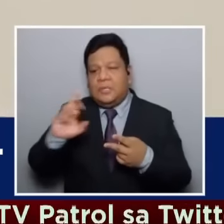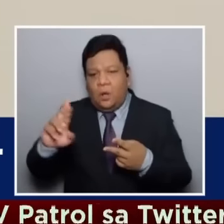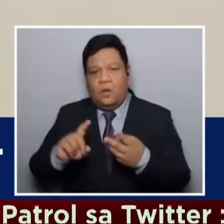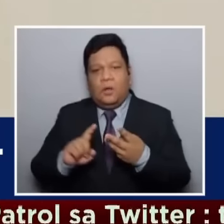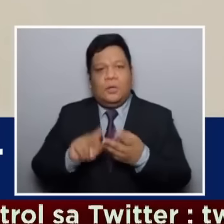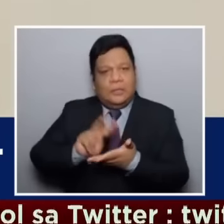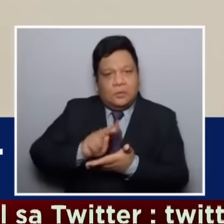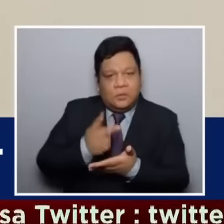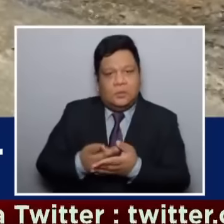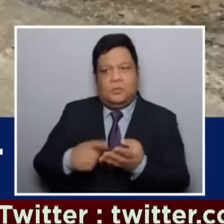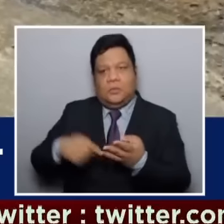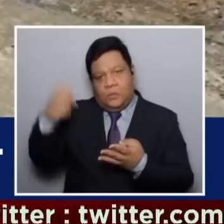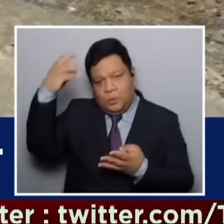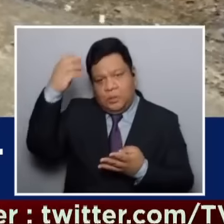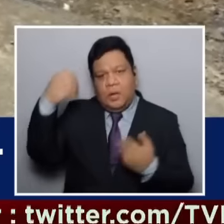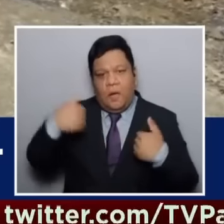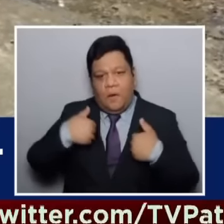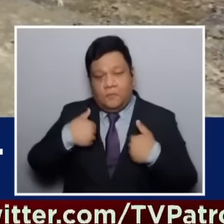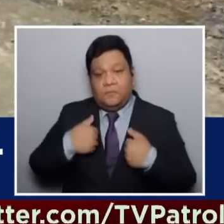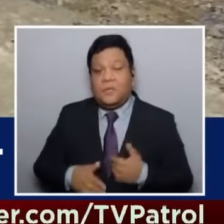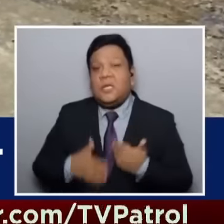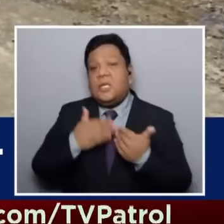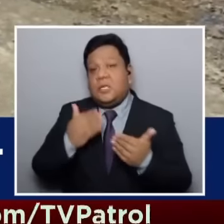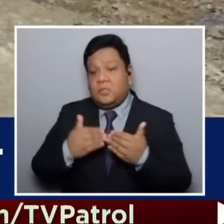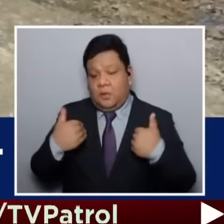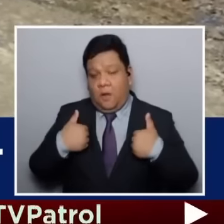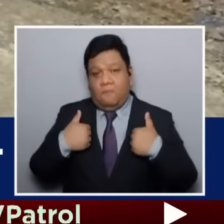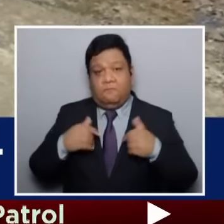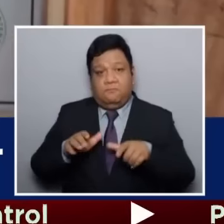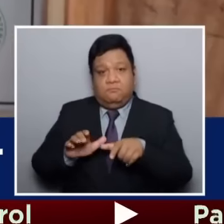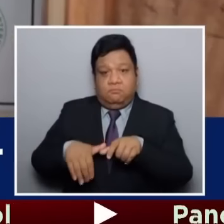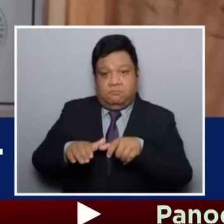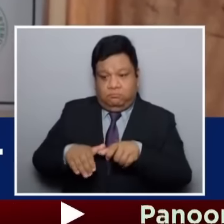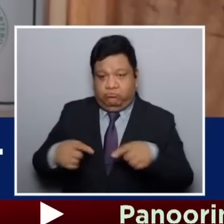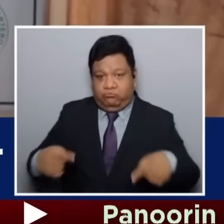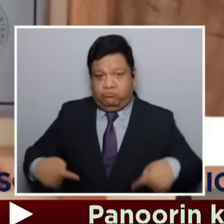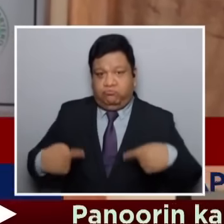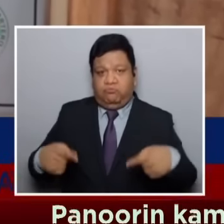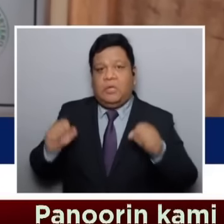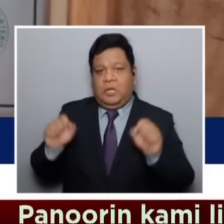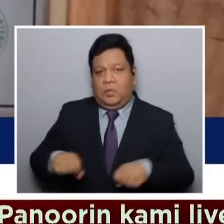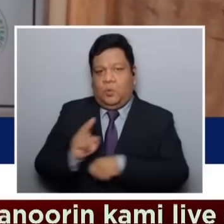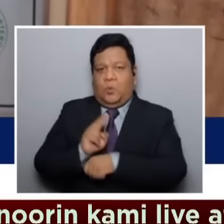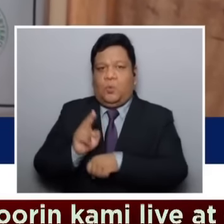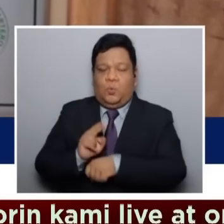accessible din ang pasilidad sa mga persons with disability. This will really be